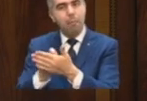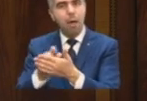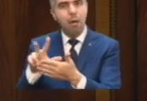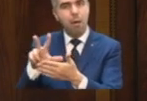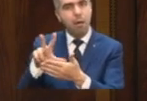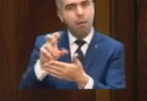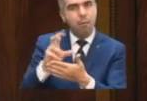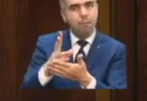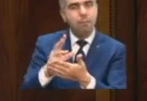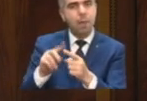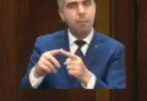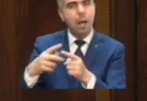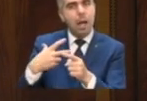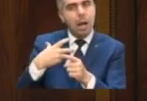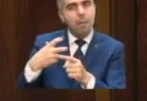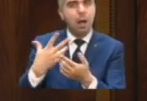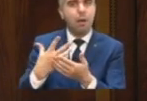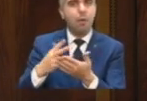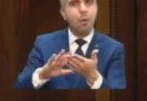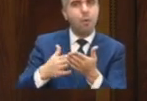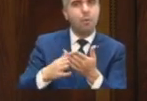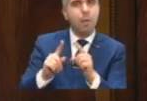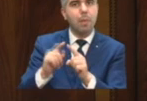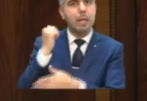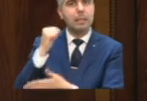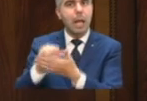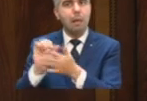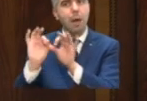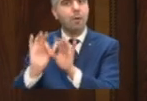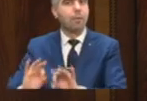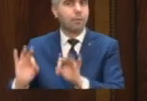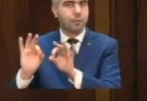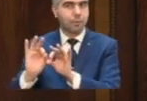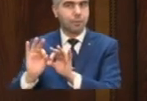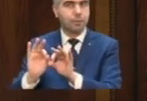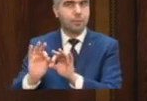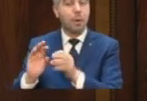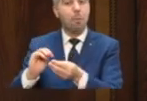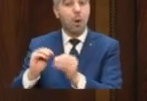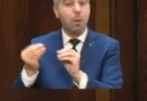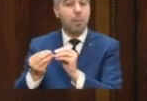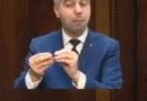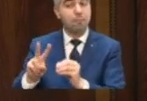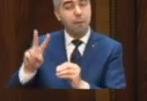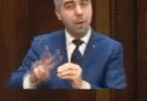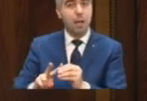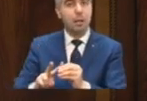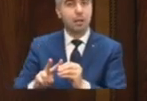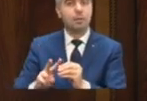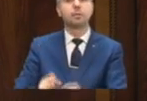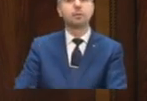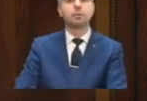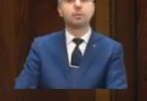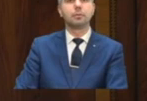الهدف ديالهم ربحي محض وأنهم التهرب من الضرائب. وهذا مشكل كبير جدا،